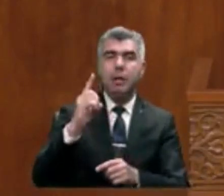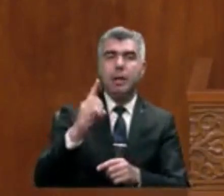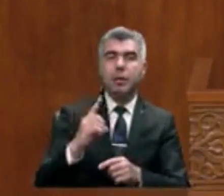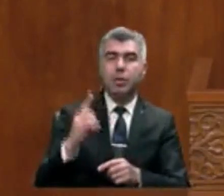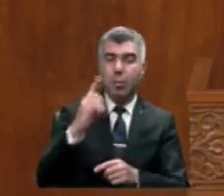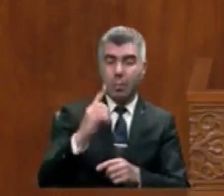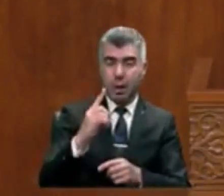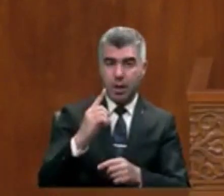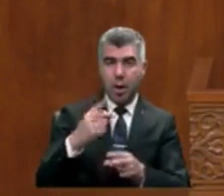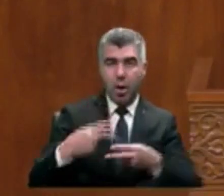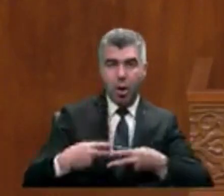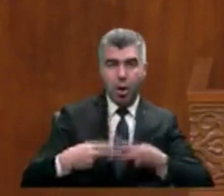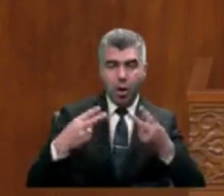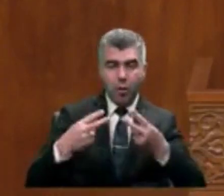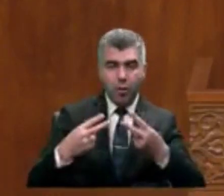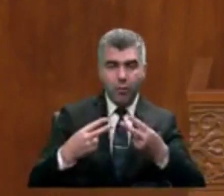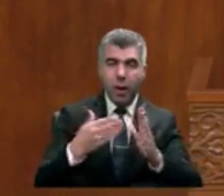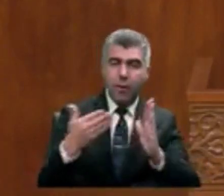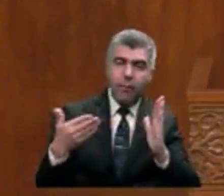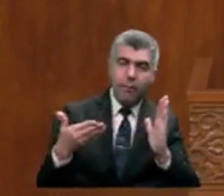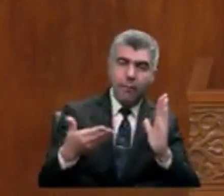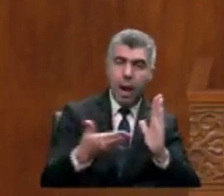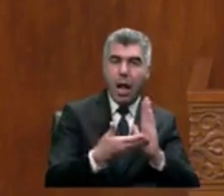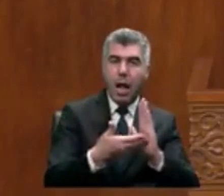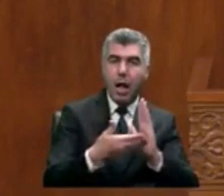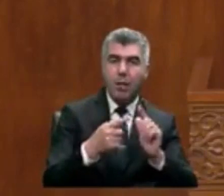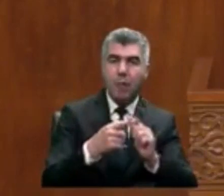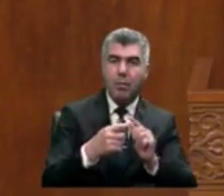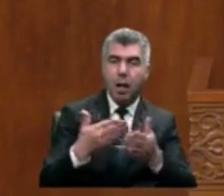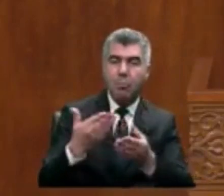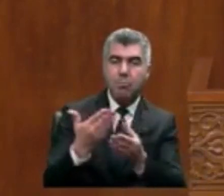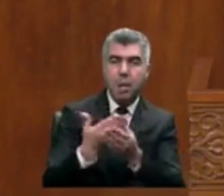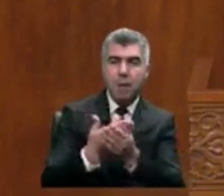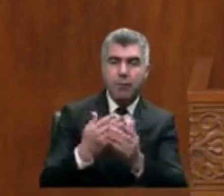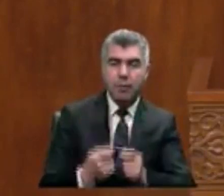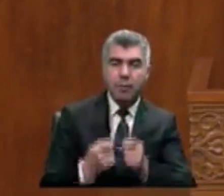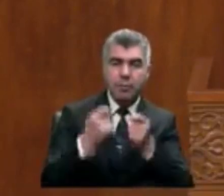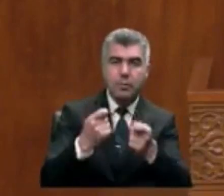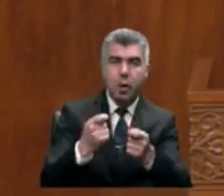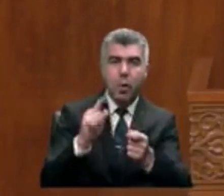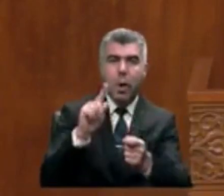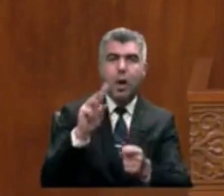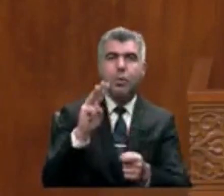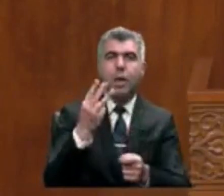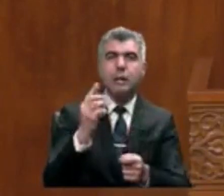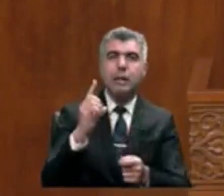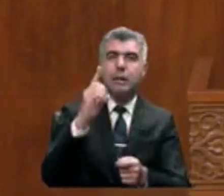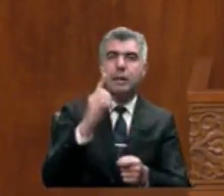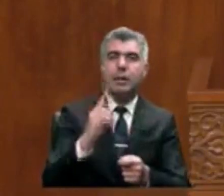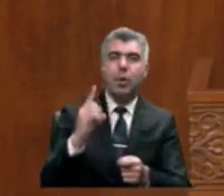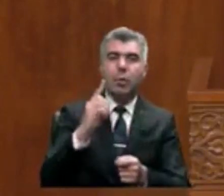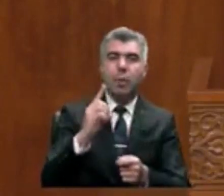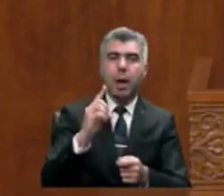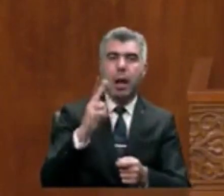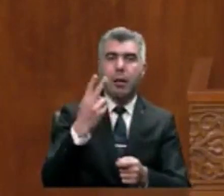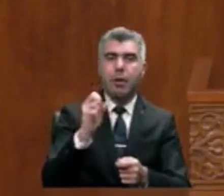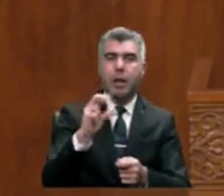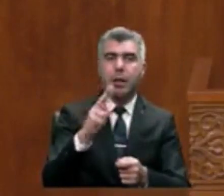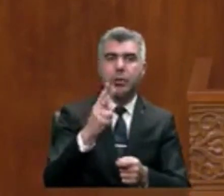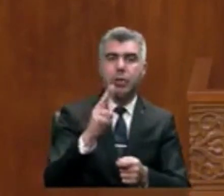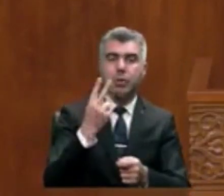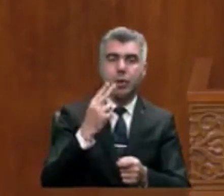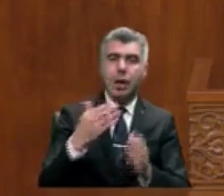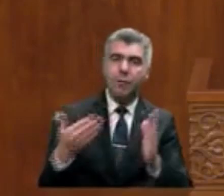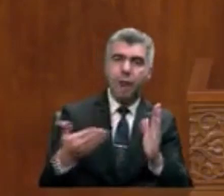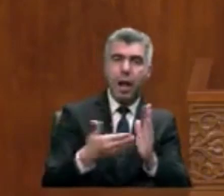وتم تحديد اخر اجل لتقديم الترشيحات في 20 دجمبر 2023 وسيتم الاعلان عن النتائج